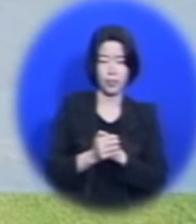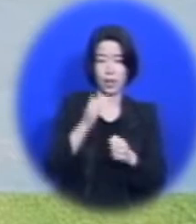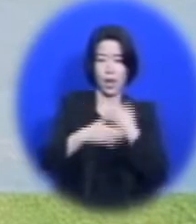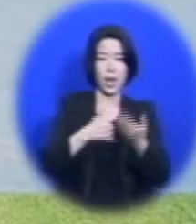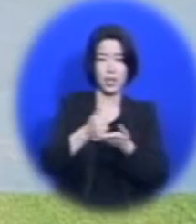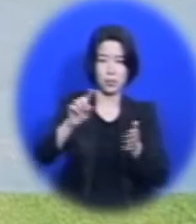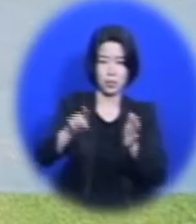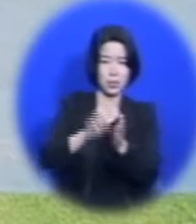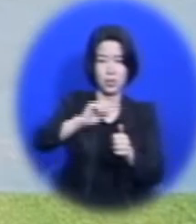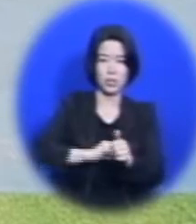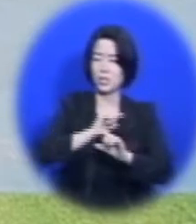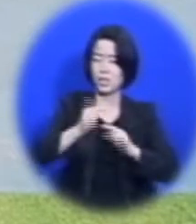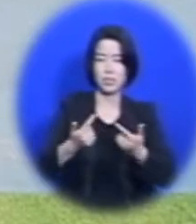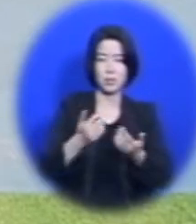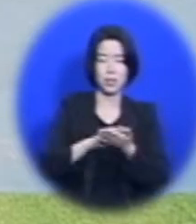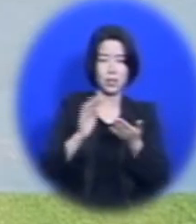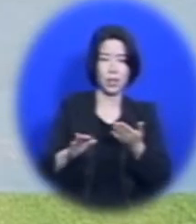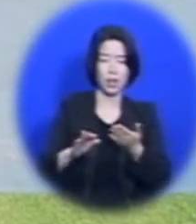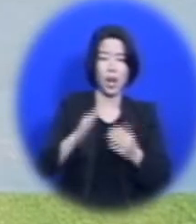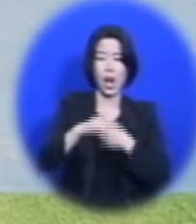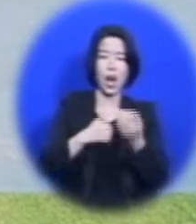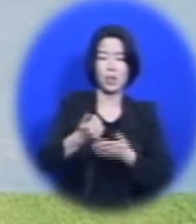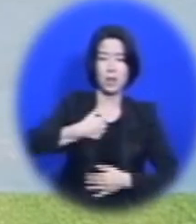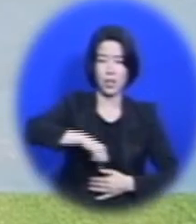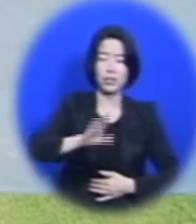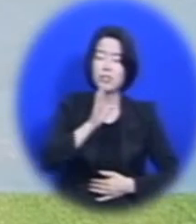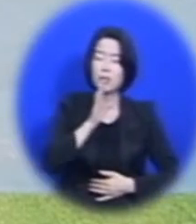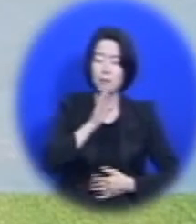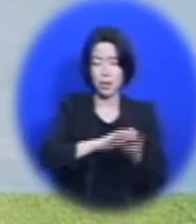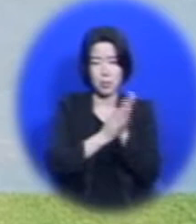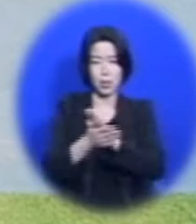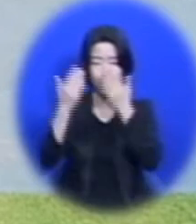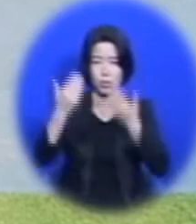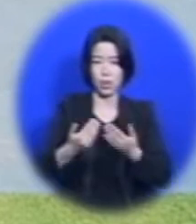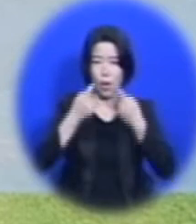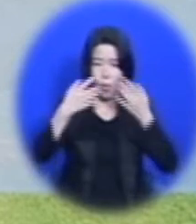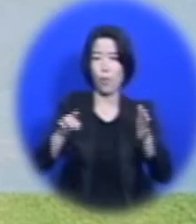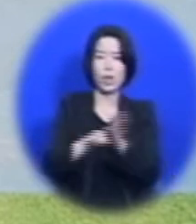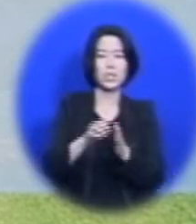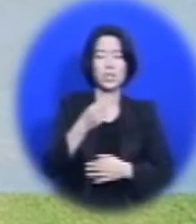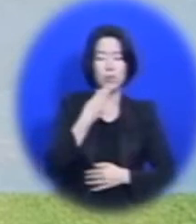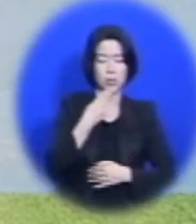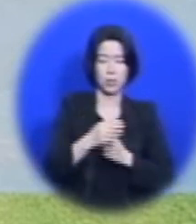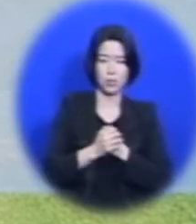하나님이 믿어지지가 않습니다. 하나님이 아들을 정말 변화시켜 줄 것이라고 그렇게 확신이 안 섭니다.